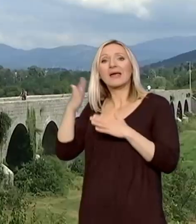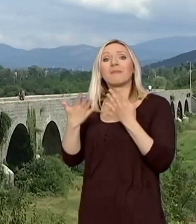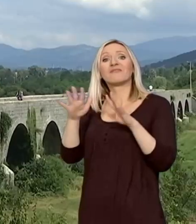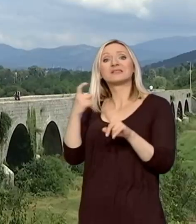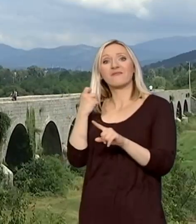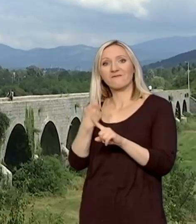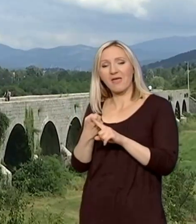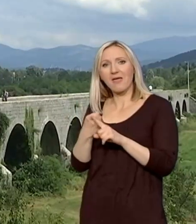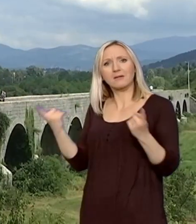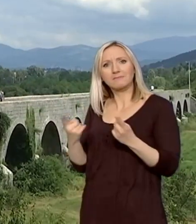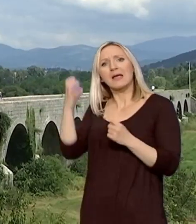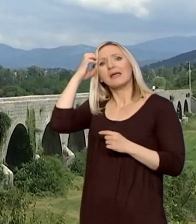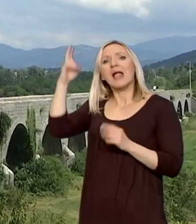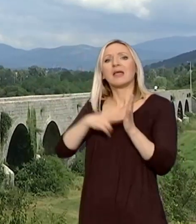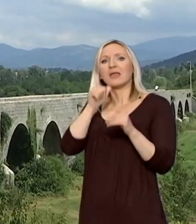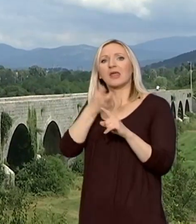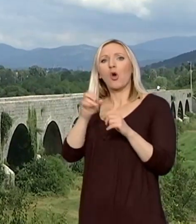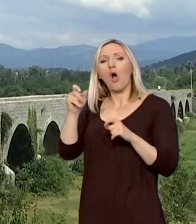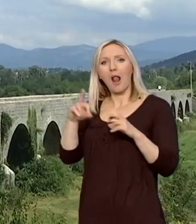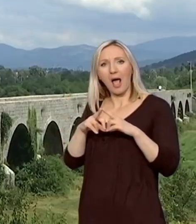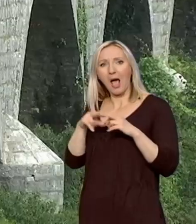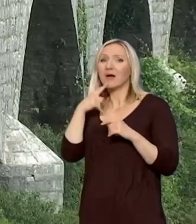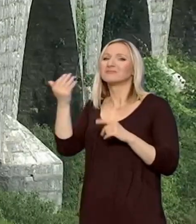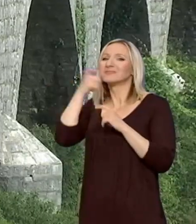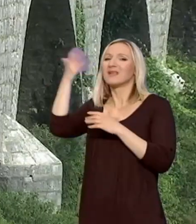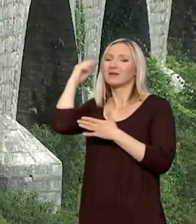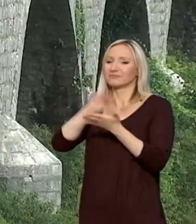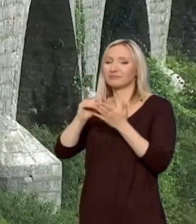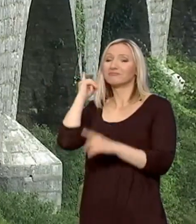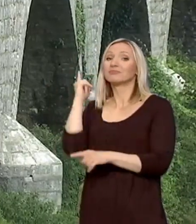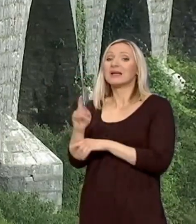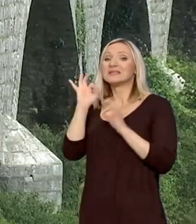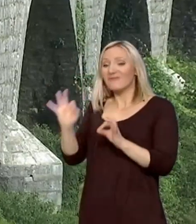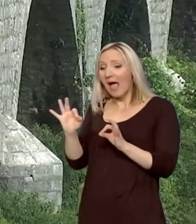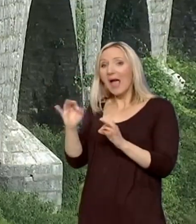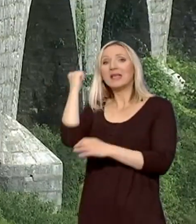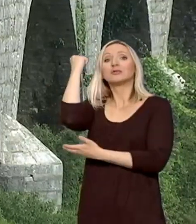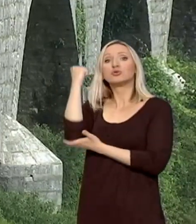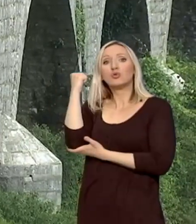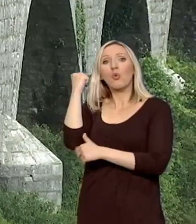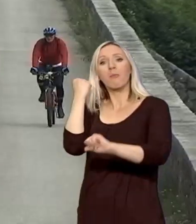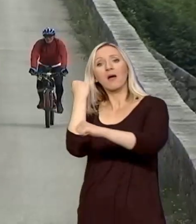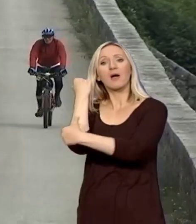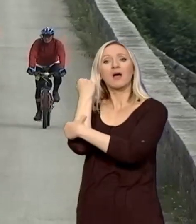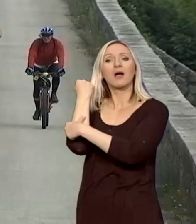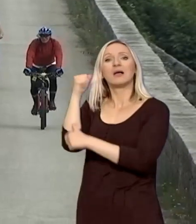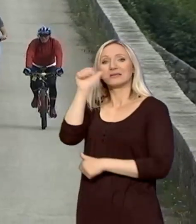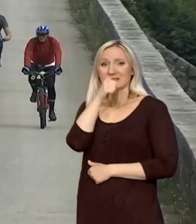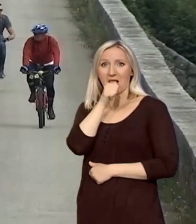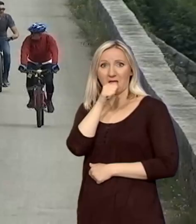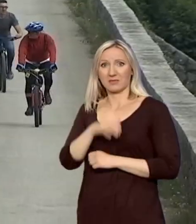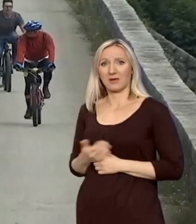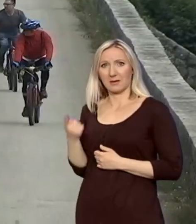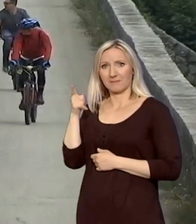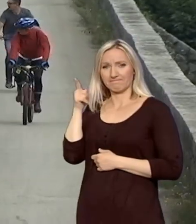na inicijativu kralja Nikole koji je, kažu stari spisi, naložio da se u svaki njegov stup usadi zlatnik. Vladar Crne Gore